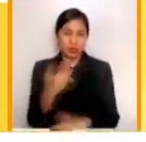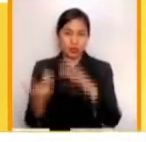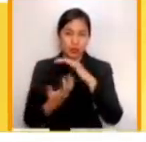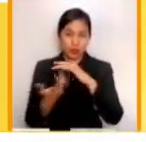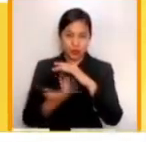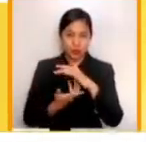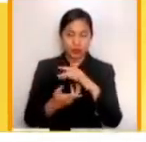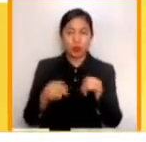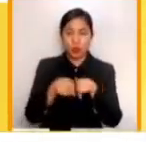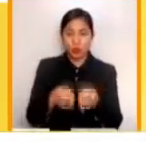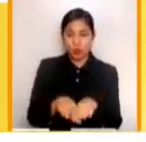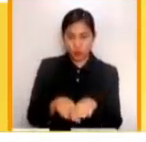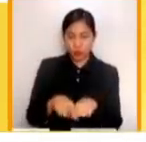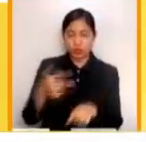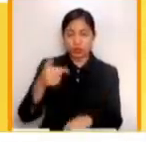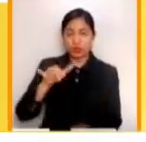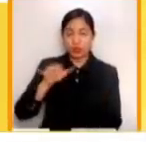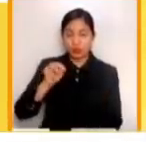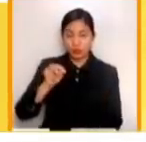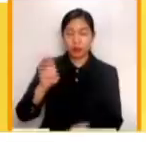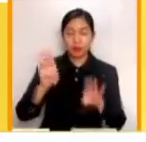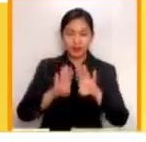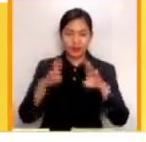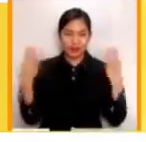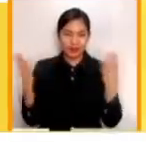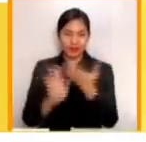gym. Darito ang unang balita.